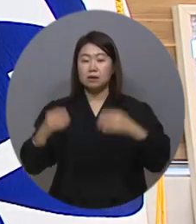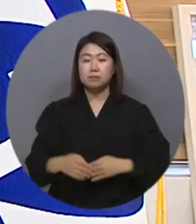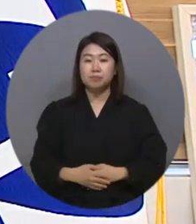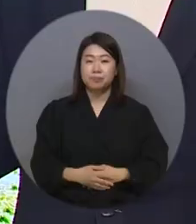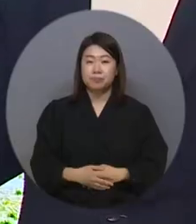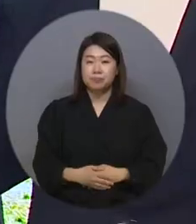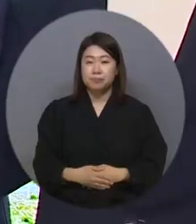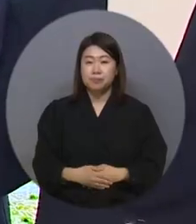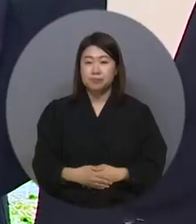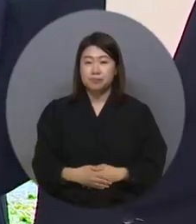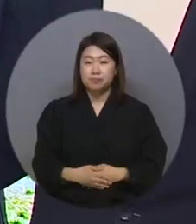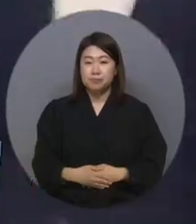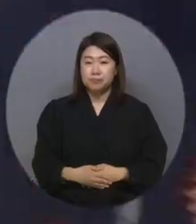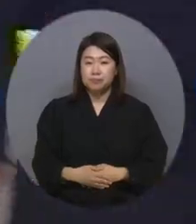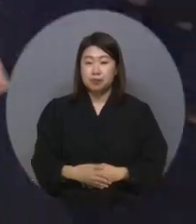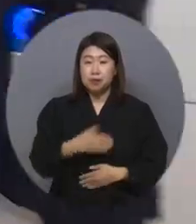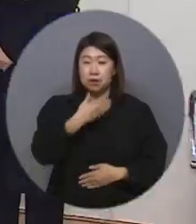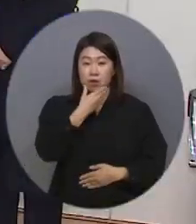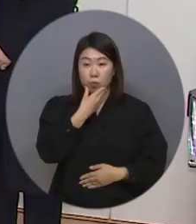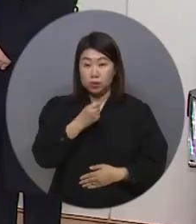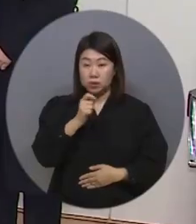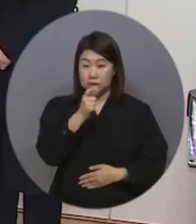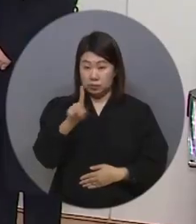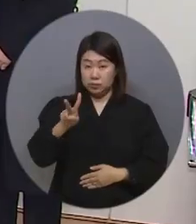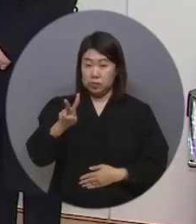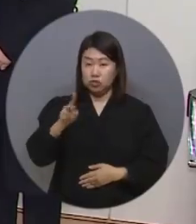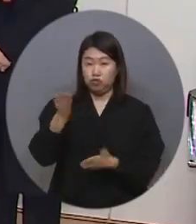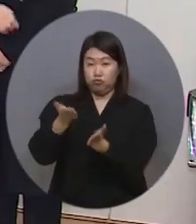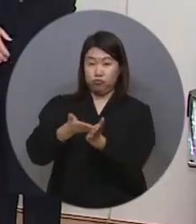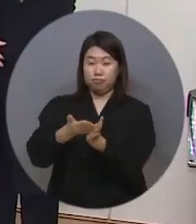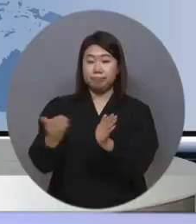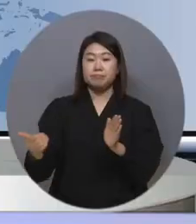열겠습니다. 복지TV 뉴스 박순용입니다.